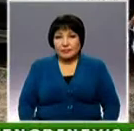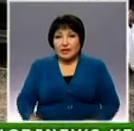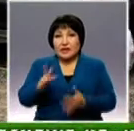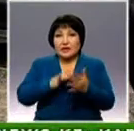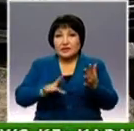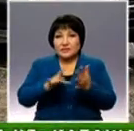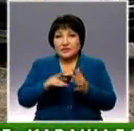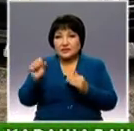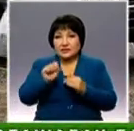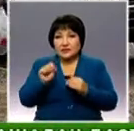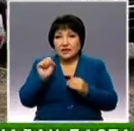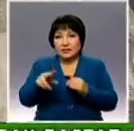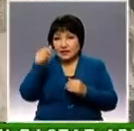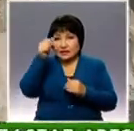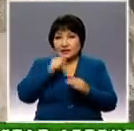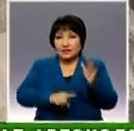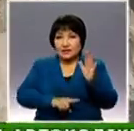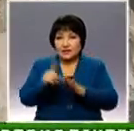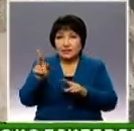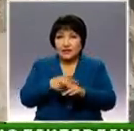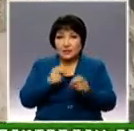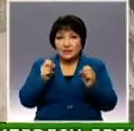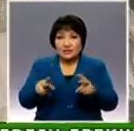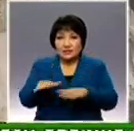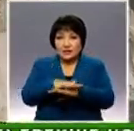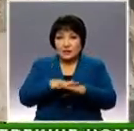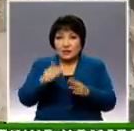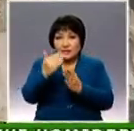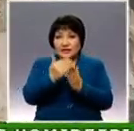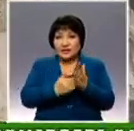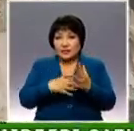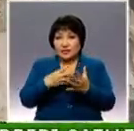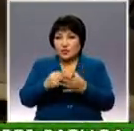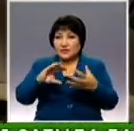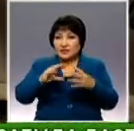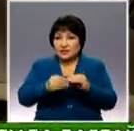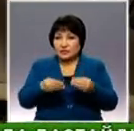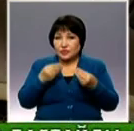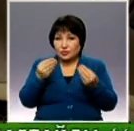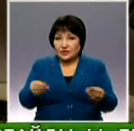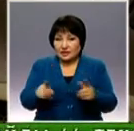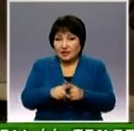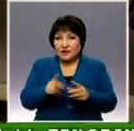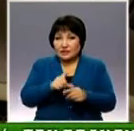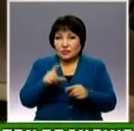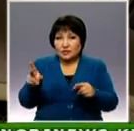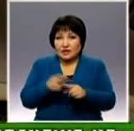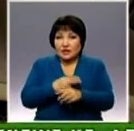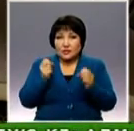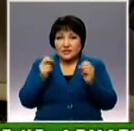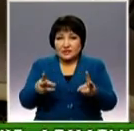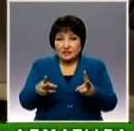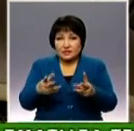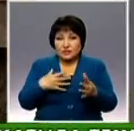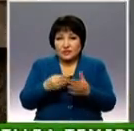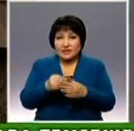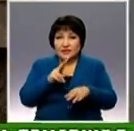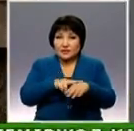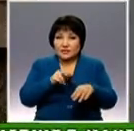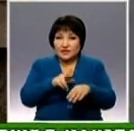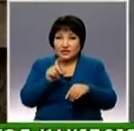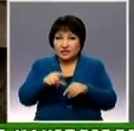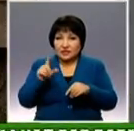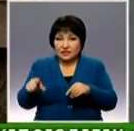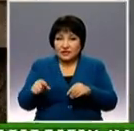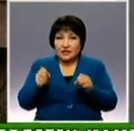Қаламызда сәуір айынан бастап қолға алынған қауіпсіз аула бағдарламасы өз нәтижесін беруде. Тұрғындар қауіпсіздік үшін бас қатырмайтын болса, тәртіп сақшылары қылмыстың